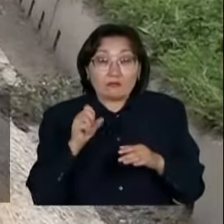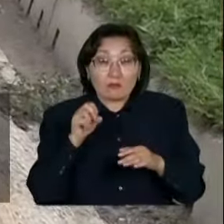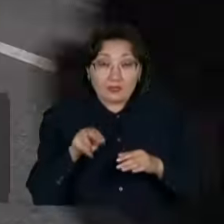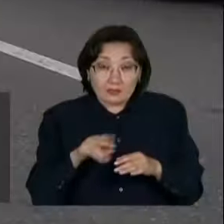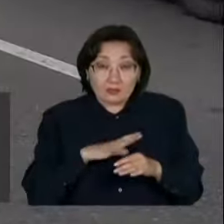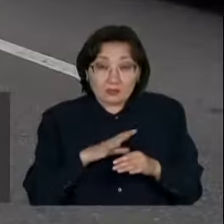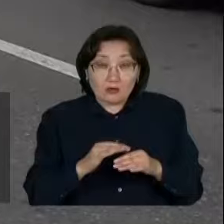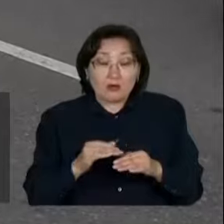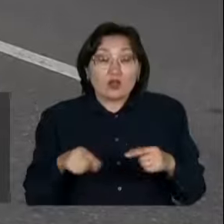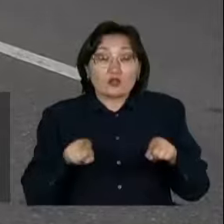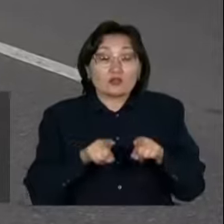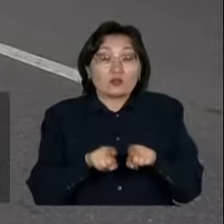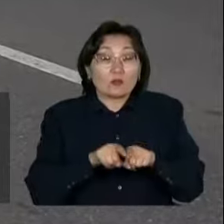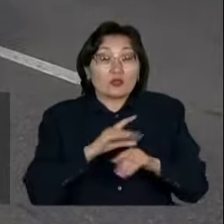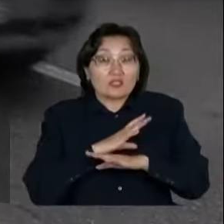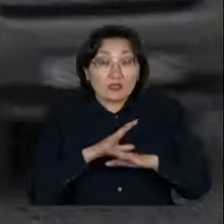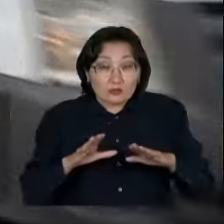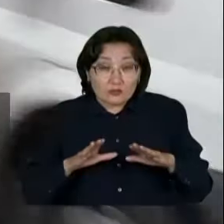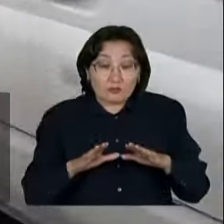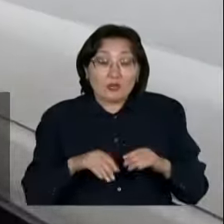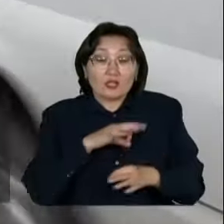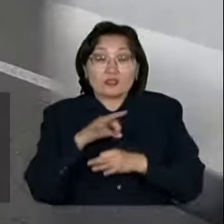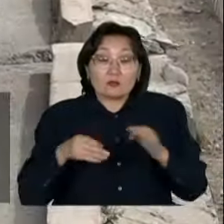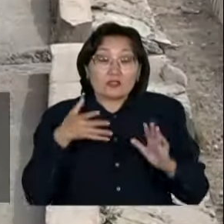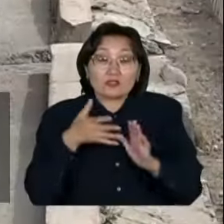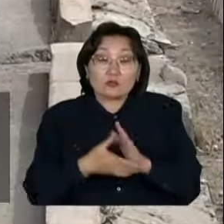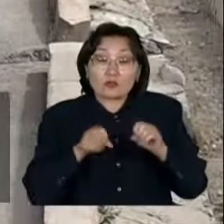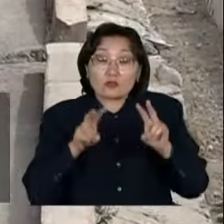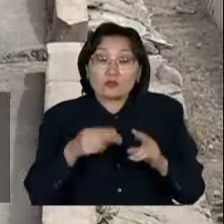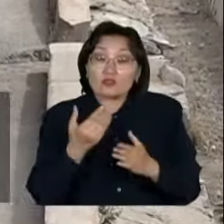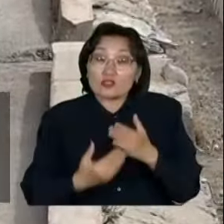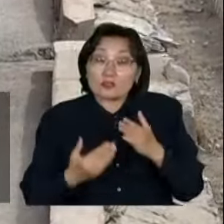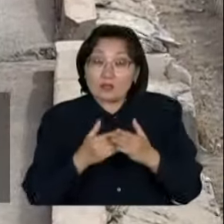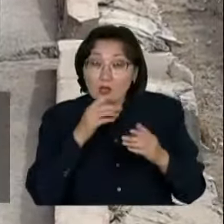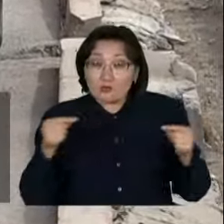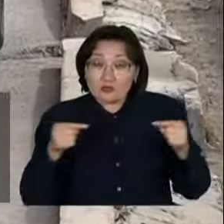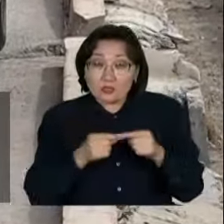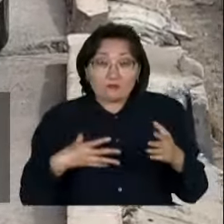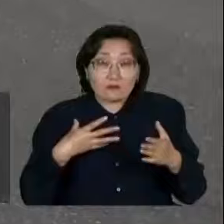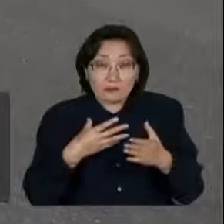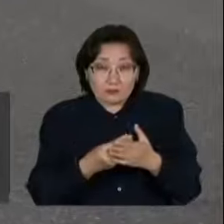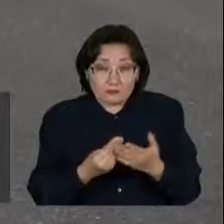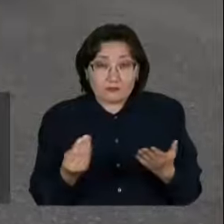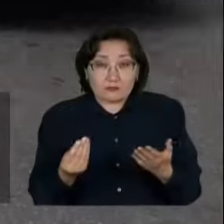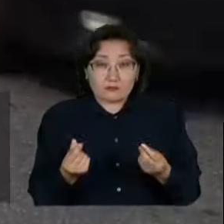апреля. Во избежание нежелательных последствий и лишних затрат специалисты рекомендуют своевременно делать выплаты.